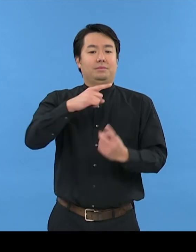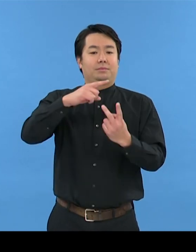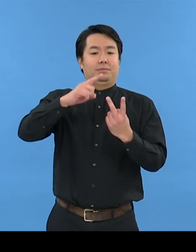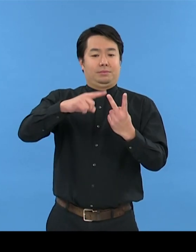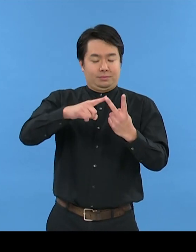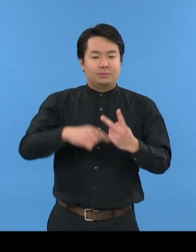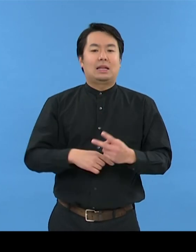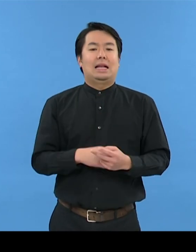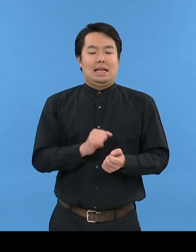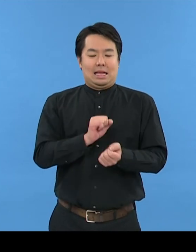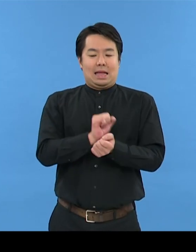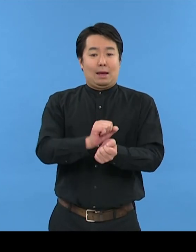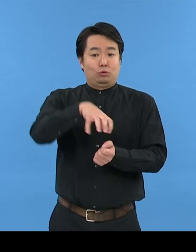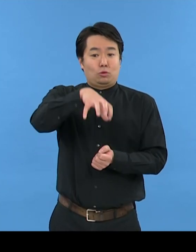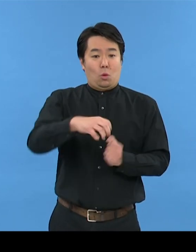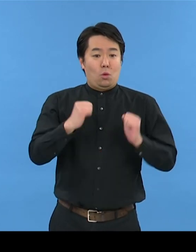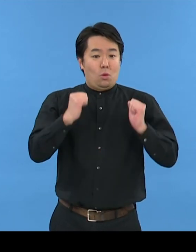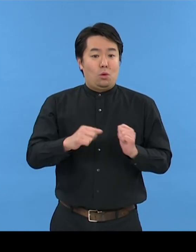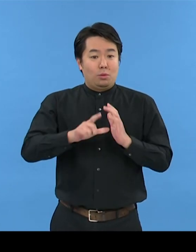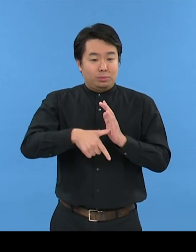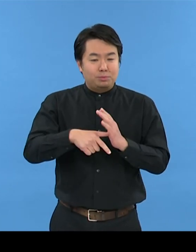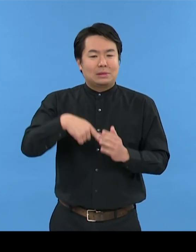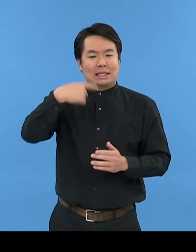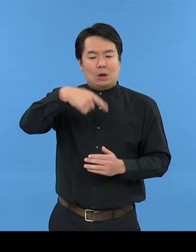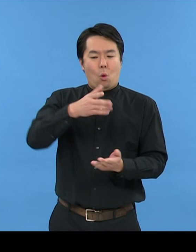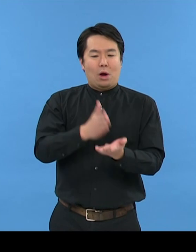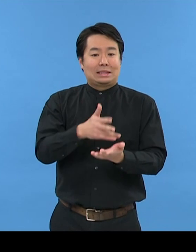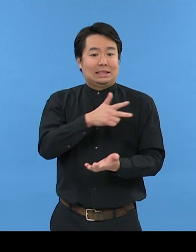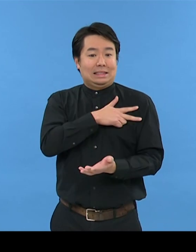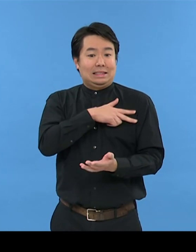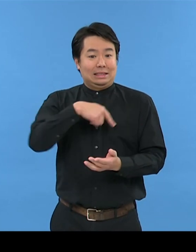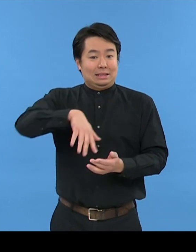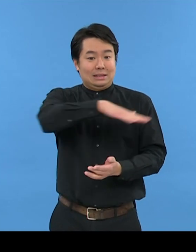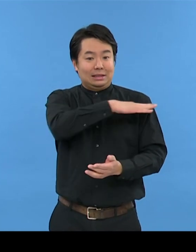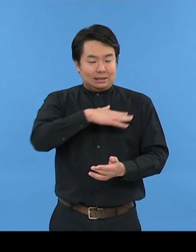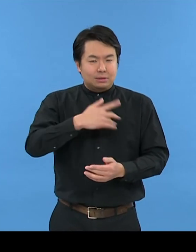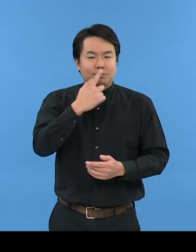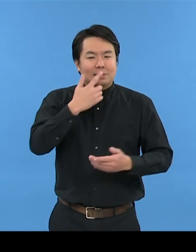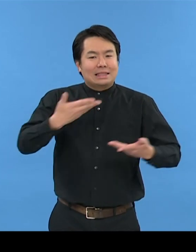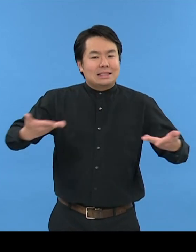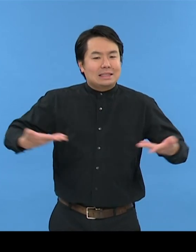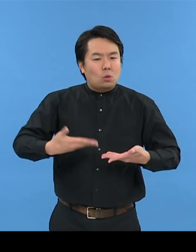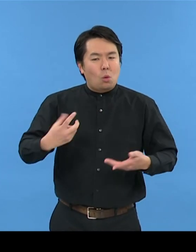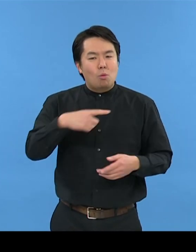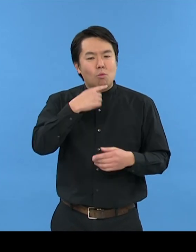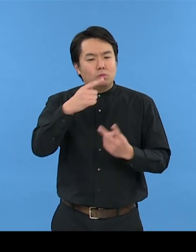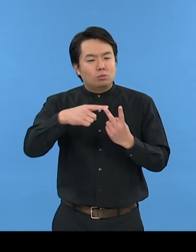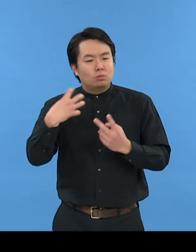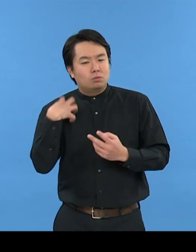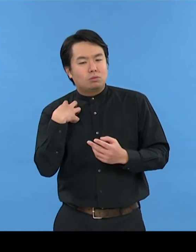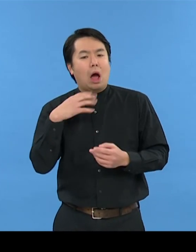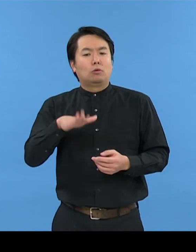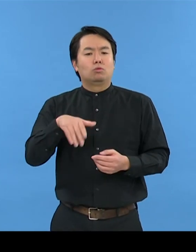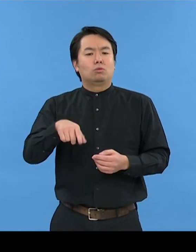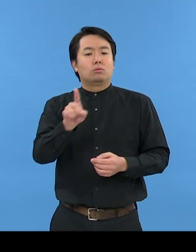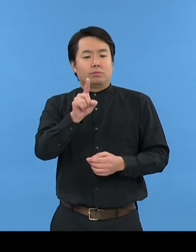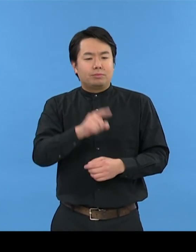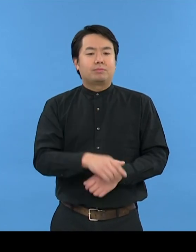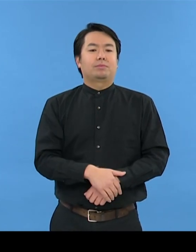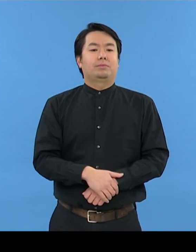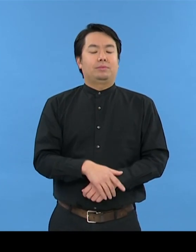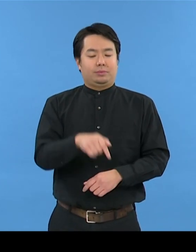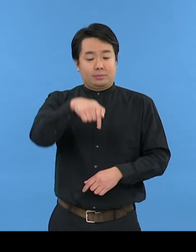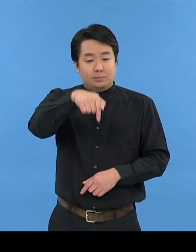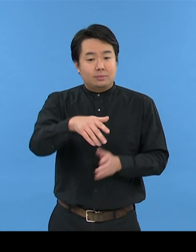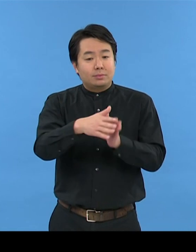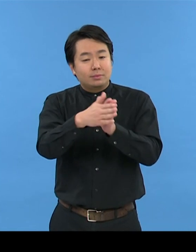一つは刑務所の中にいると時々境石これも教会誌の一つの役目であっ